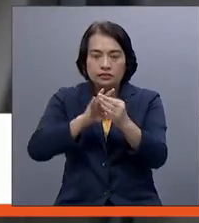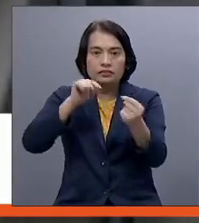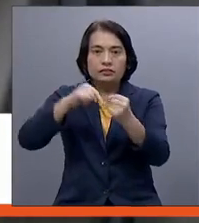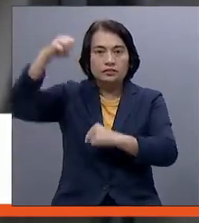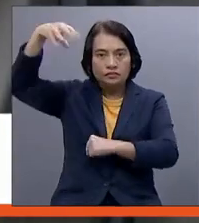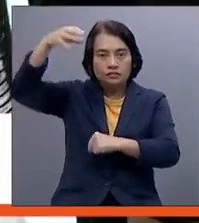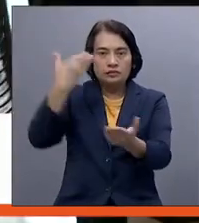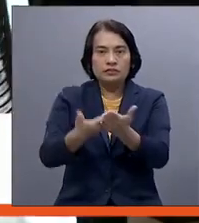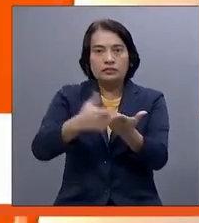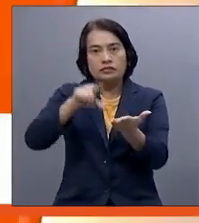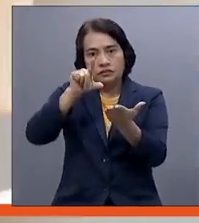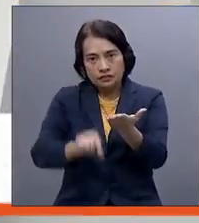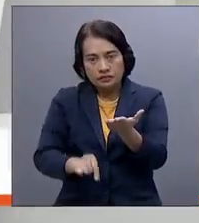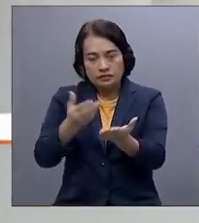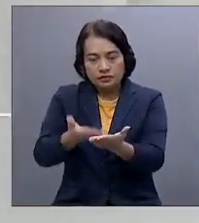งหรือไม่